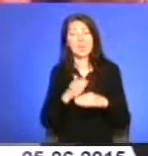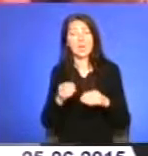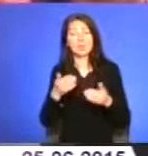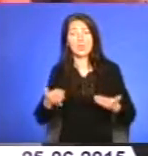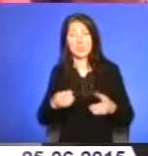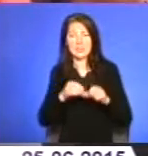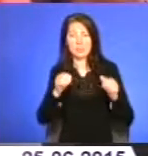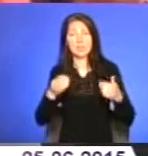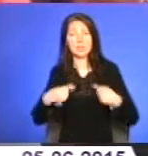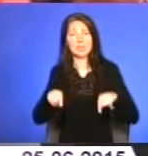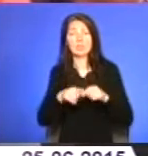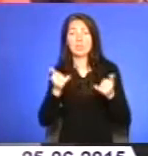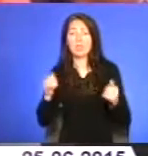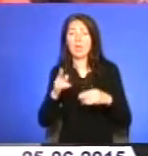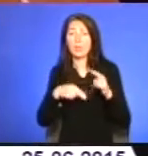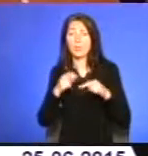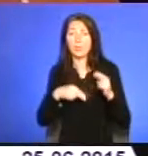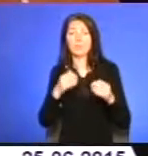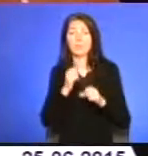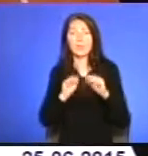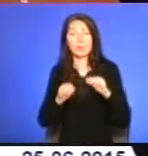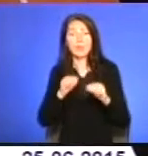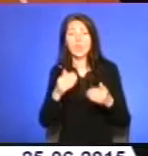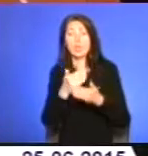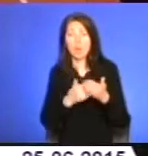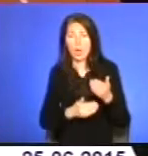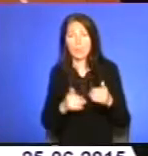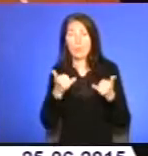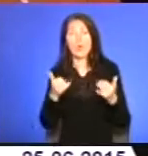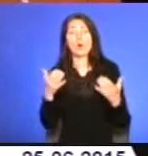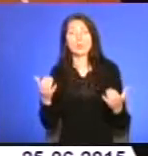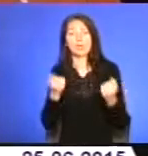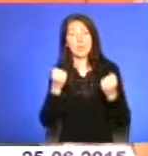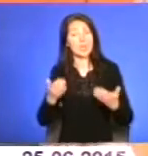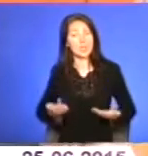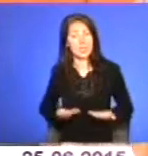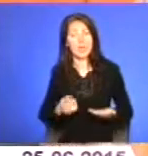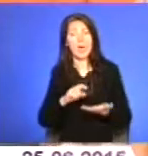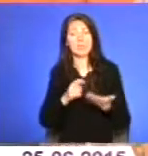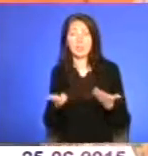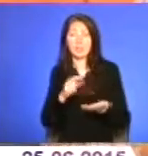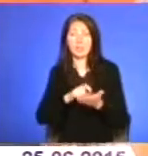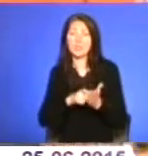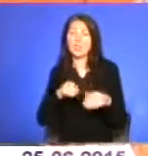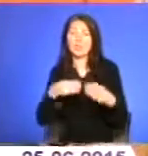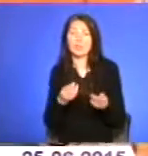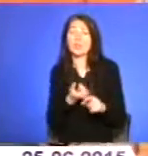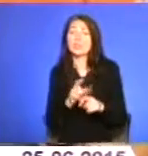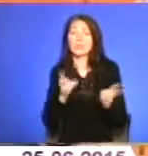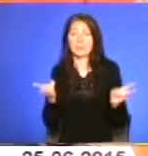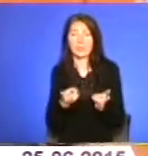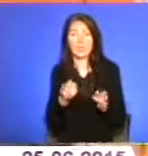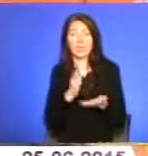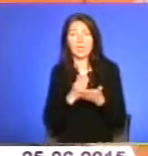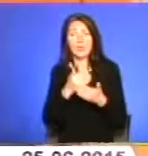Розробляють і програму щодо отримання житла, але квартири перепадуть найбільш потребуючим. Є постанова Кабінету міністрів для виділення коштів